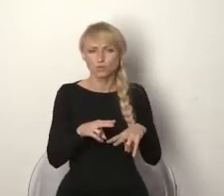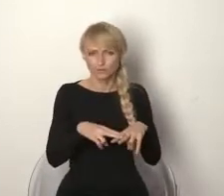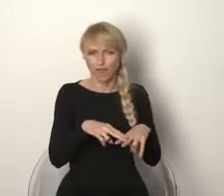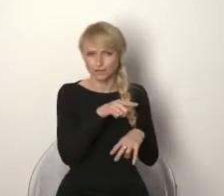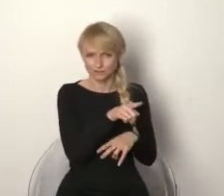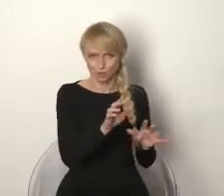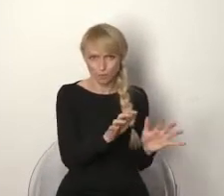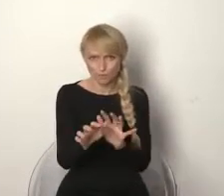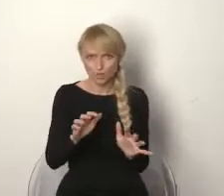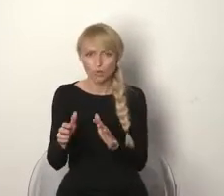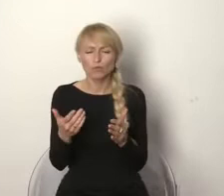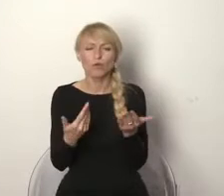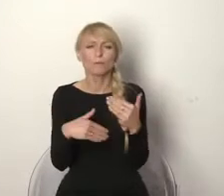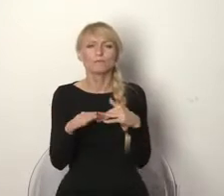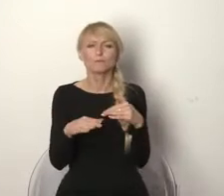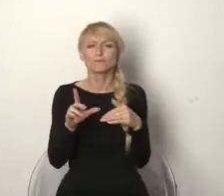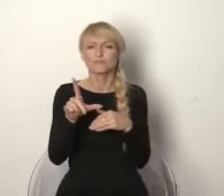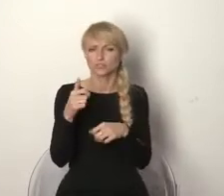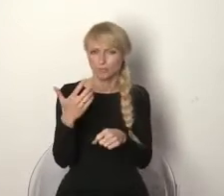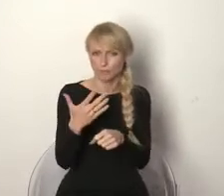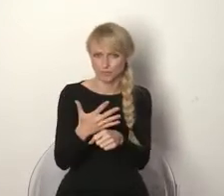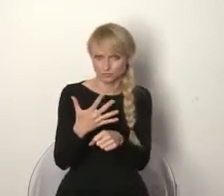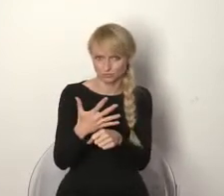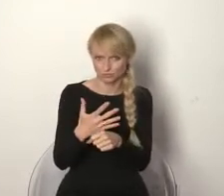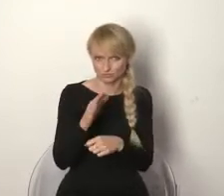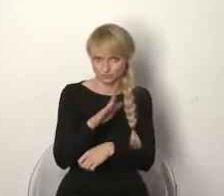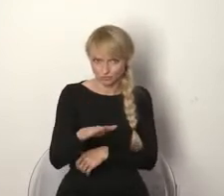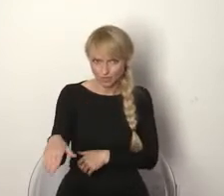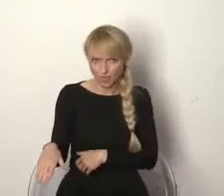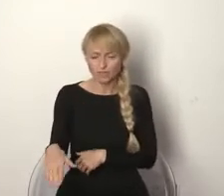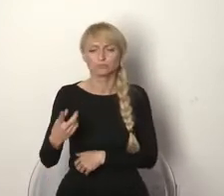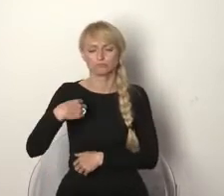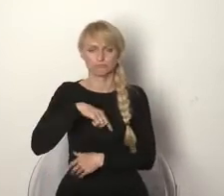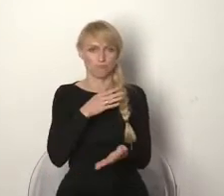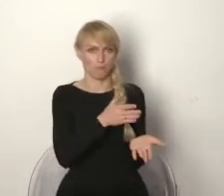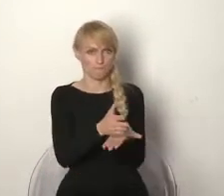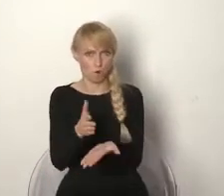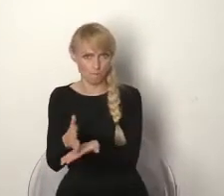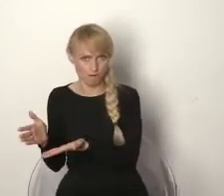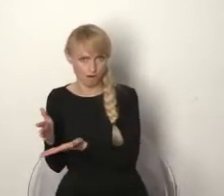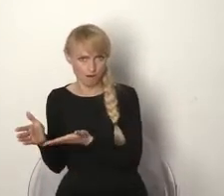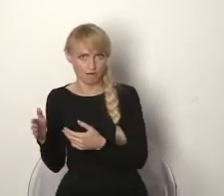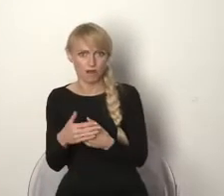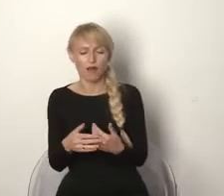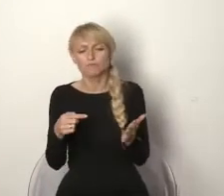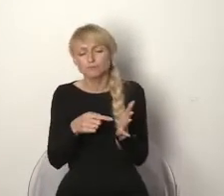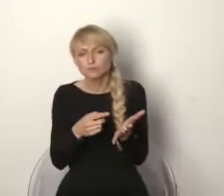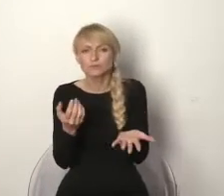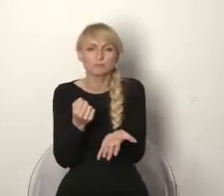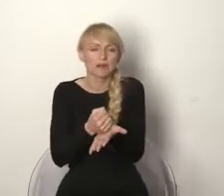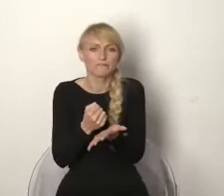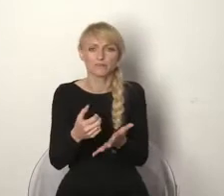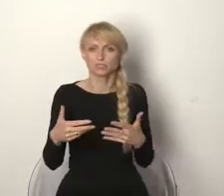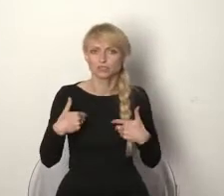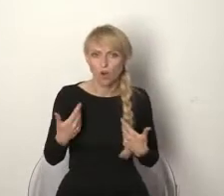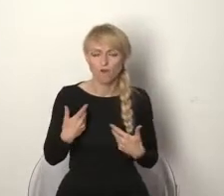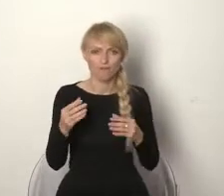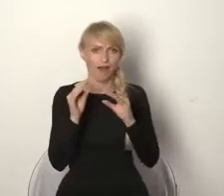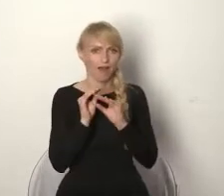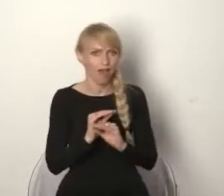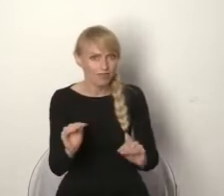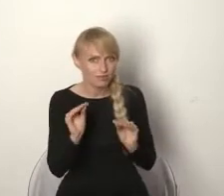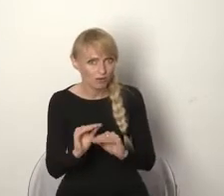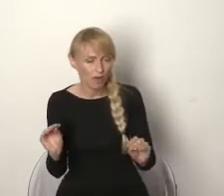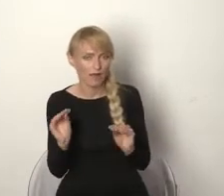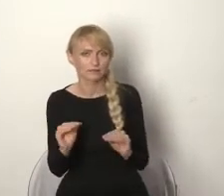250 dzieciaków, otrzymują od nas wsparcie. To wsparcie jest przeznaczane zarówno na kwestie zdrowotne, edukacyjne, ale też